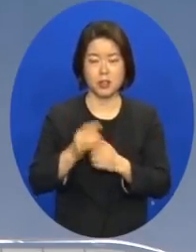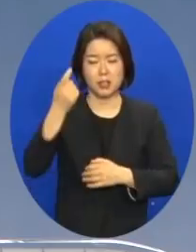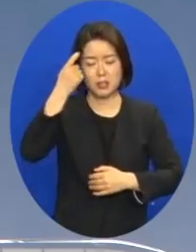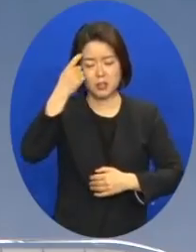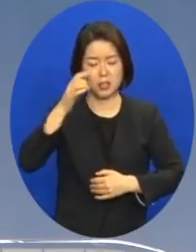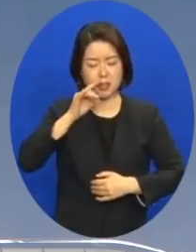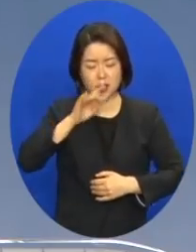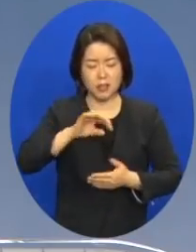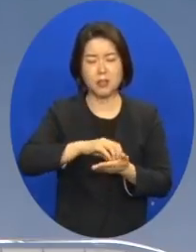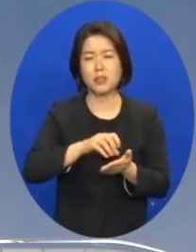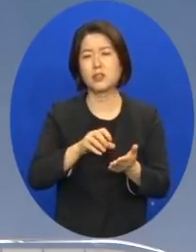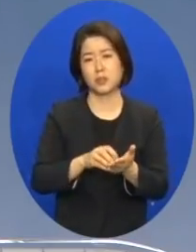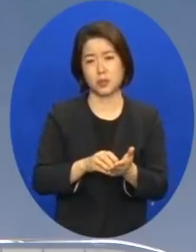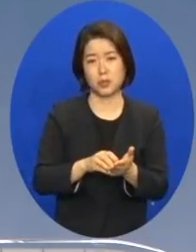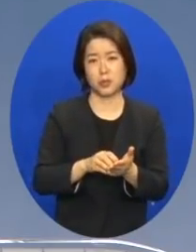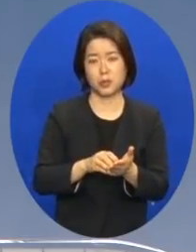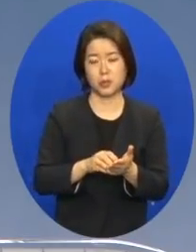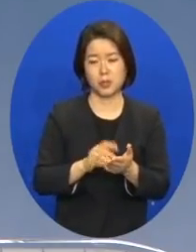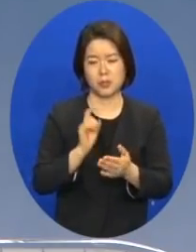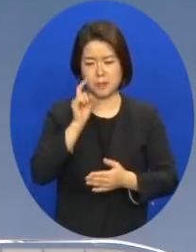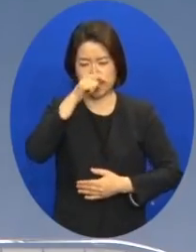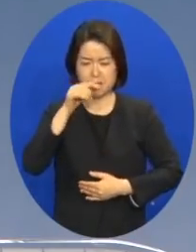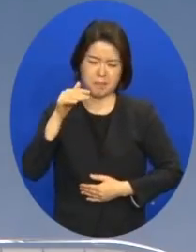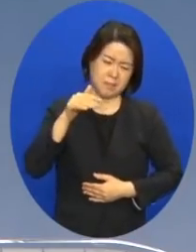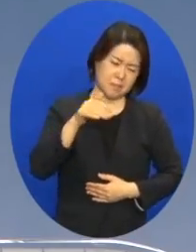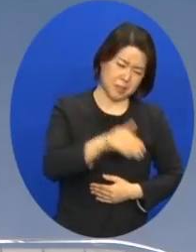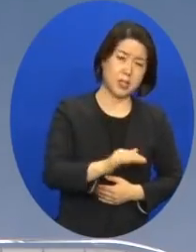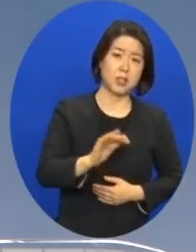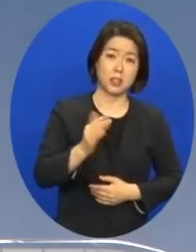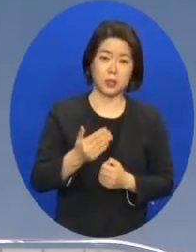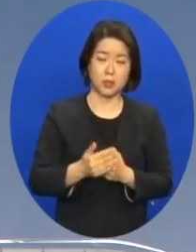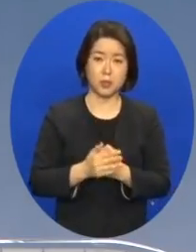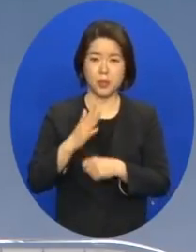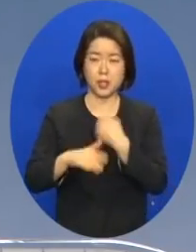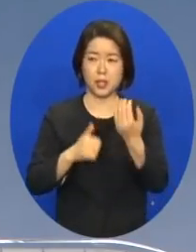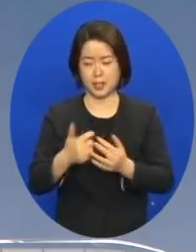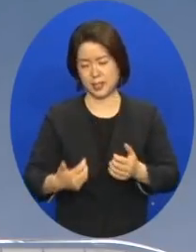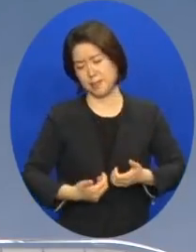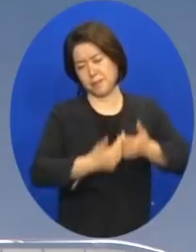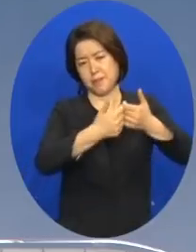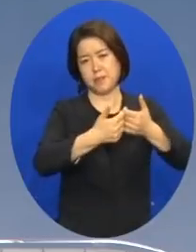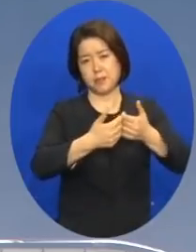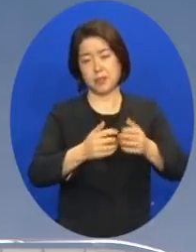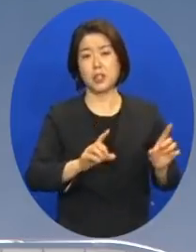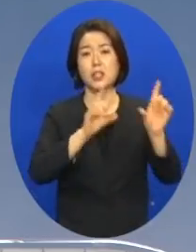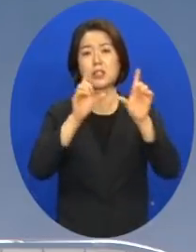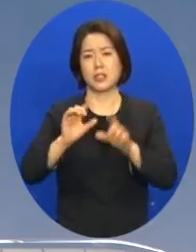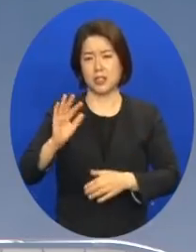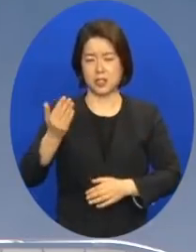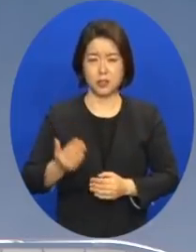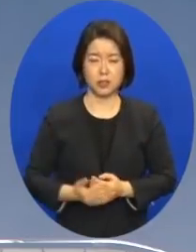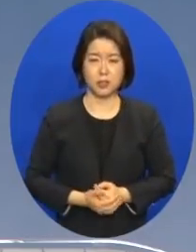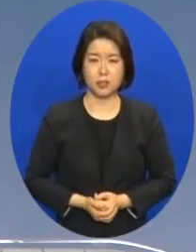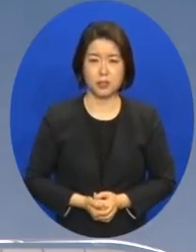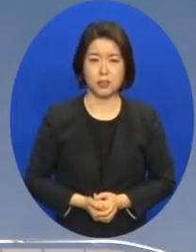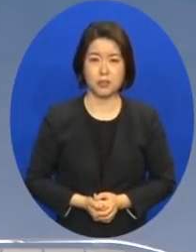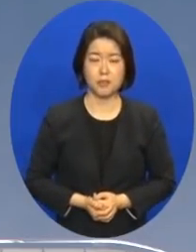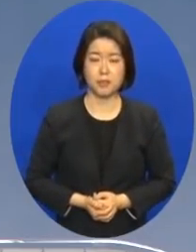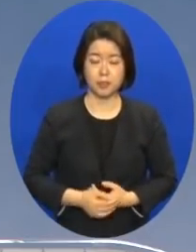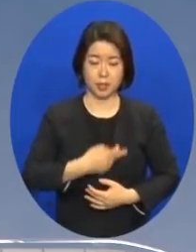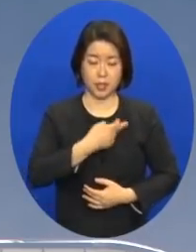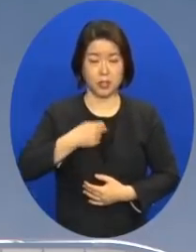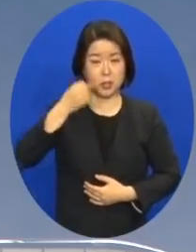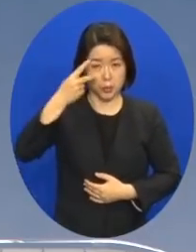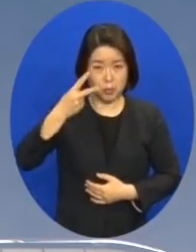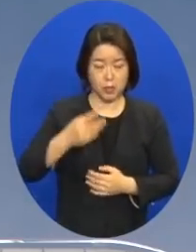상상이 안 될 정도로 타락하게 되고 하나님을 대적하는 삶을 살게 됩니다. 사도